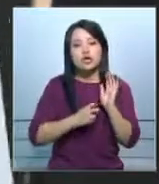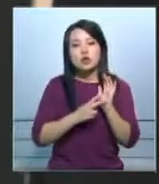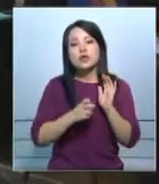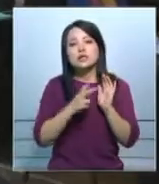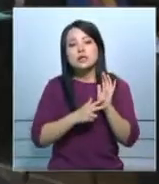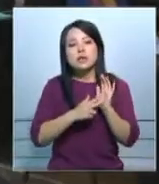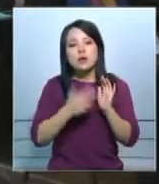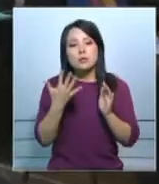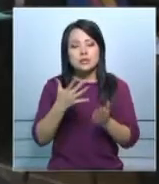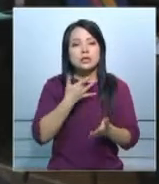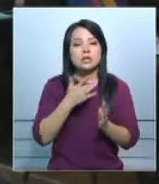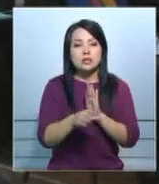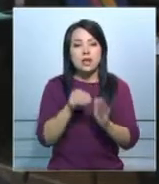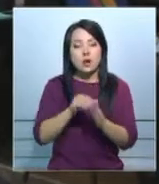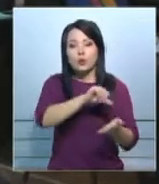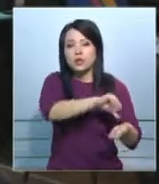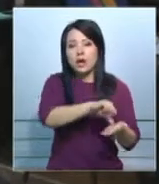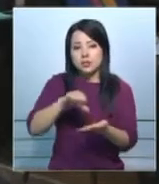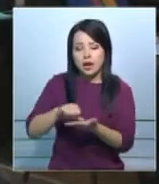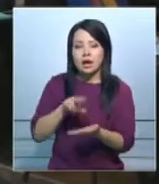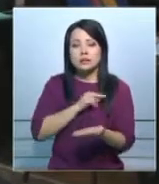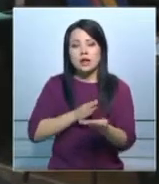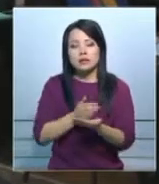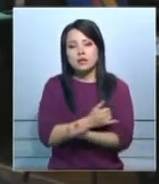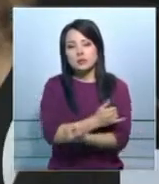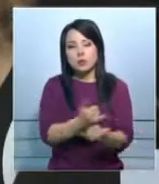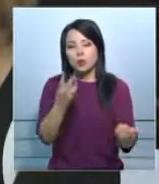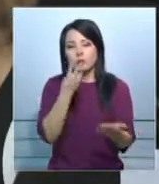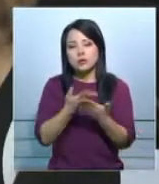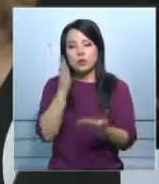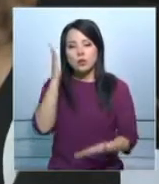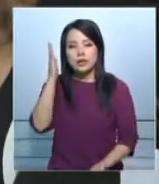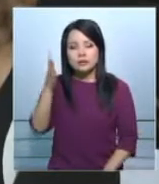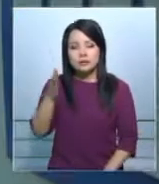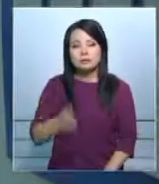785 сайлау учаскесі халыққа қызмет көрсететін болады.